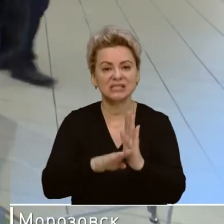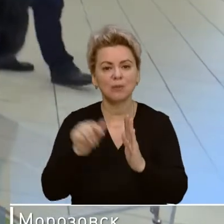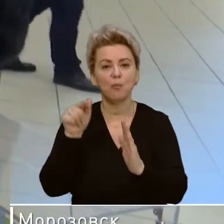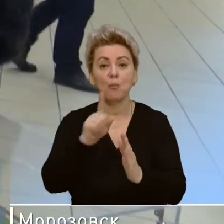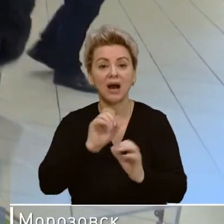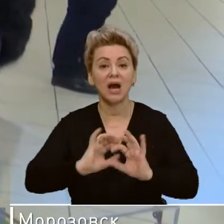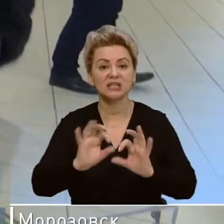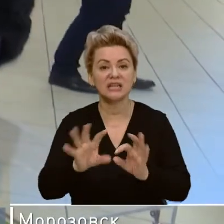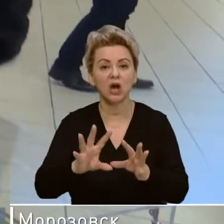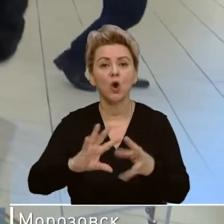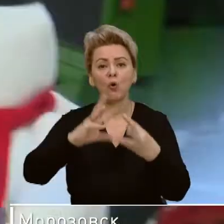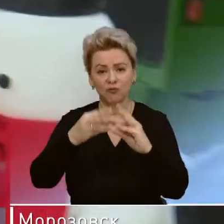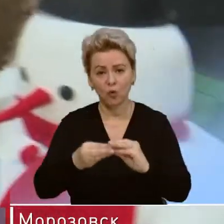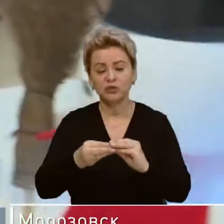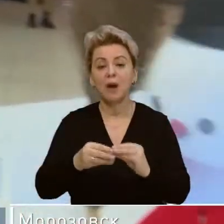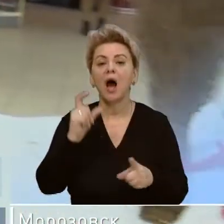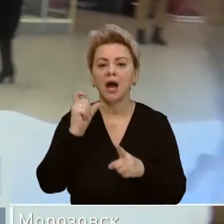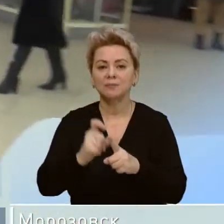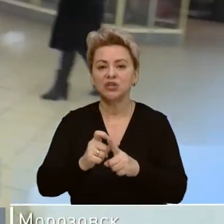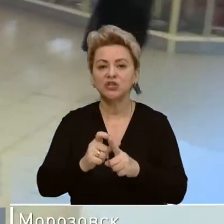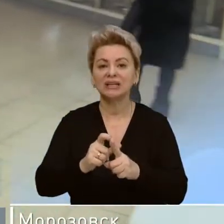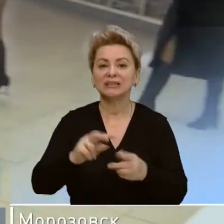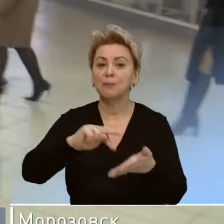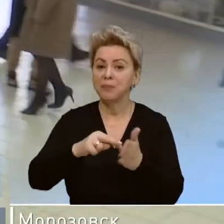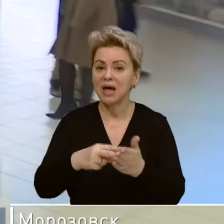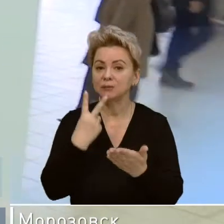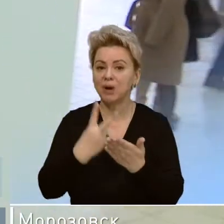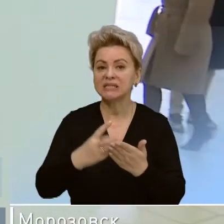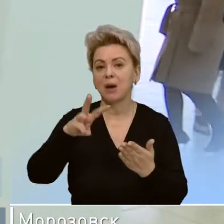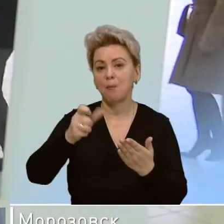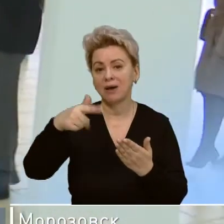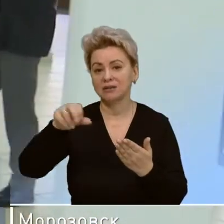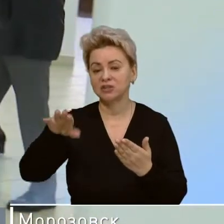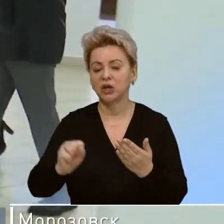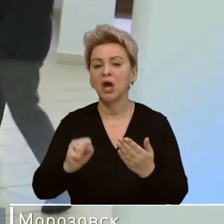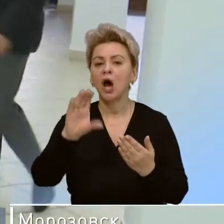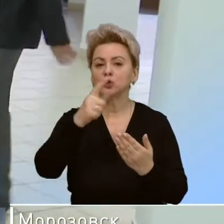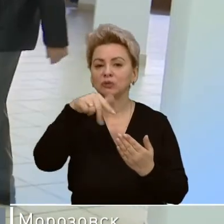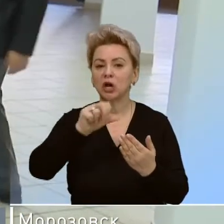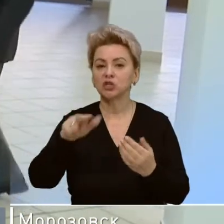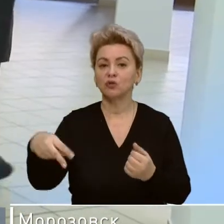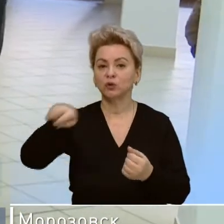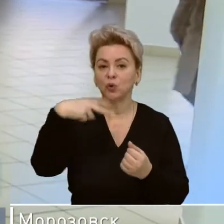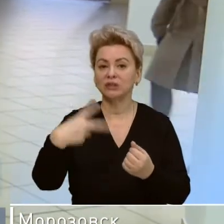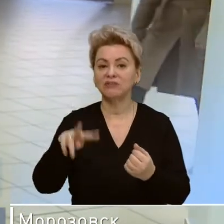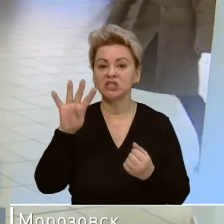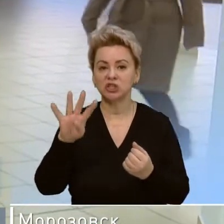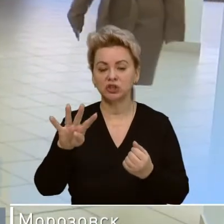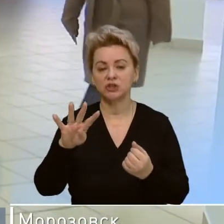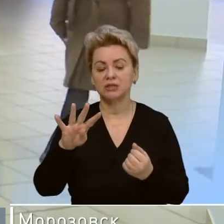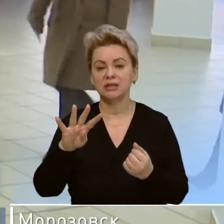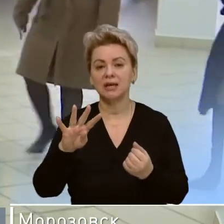них пока рассказывают в общих чертах, но обещают раскрыть дорожные карты уже в марте. Артем Тарасов, Юлия Карасюк, Руслан